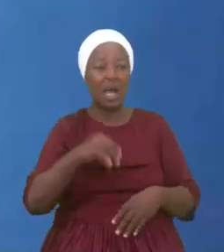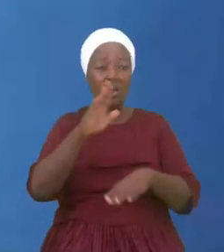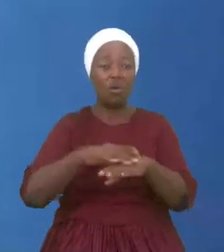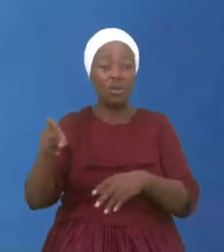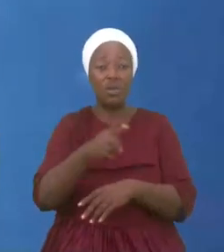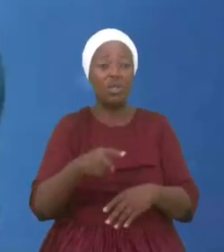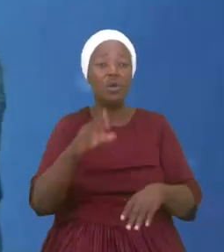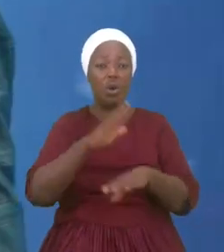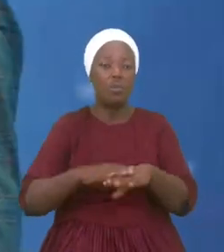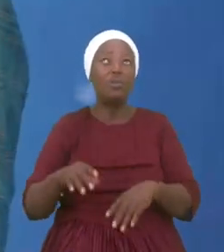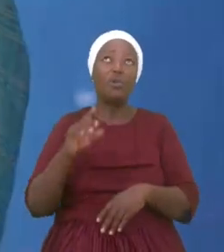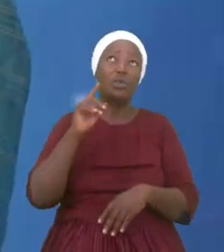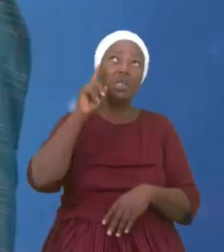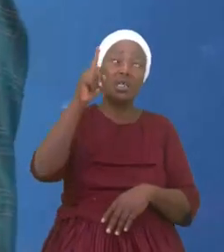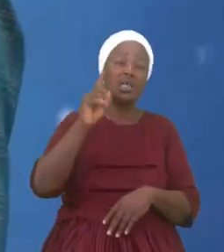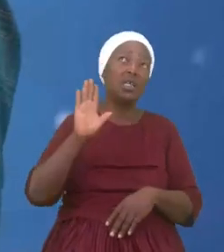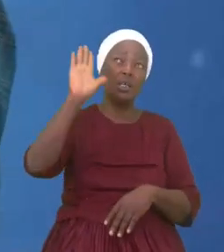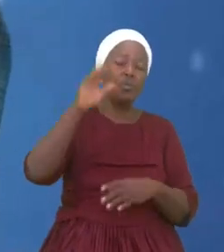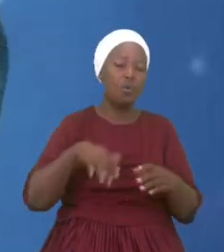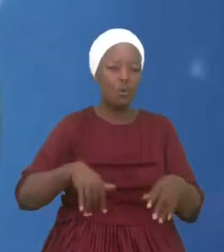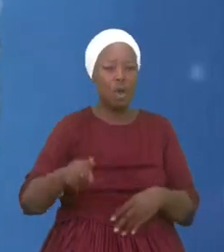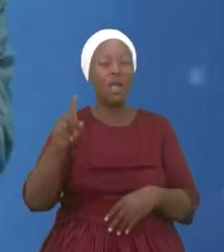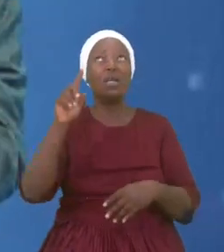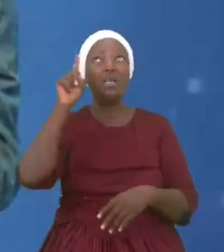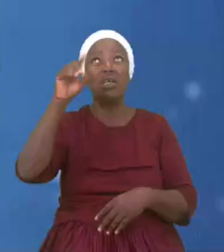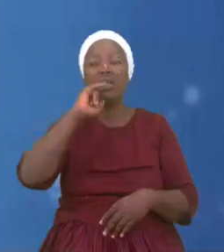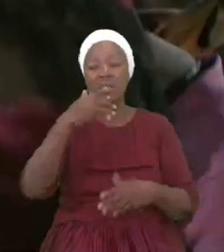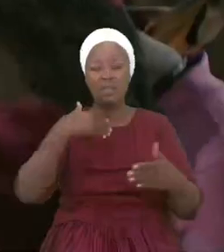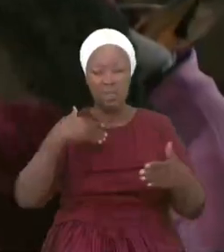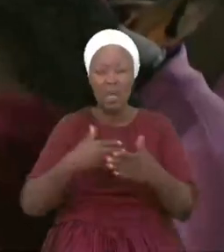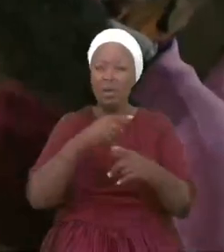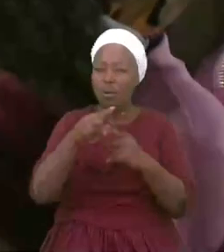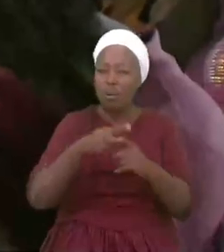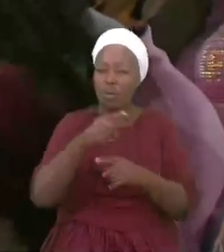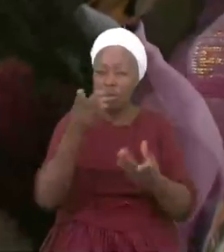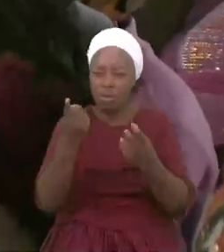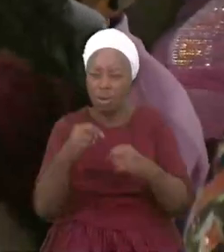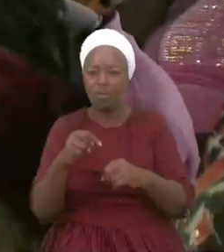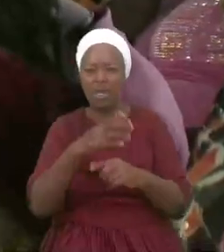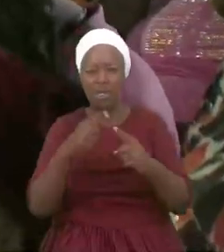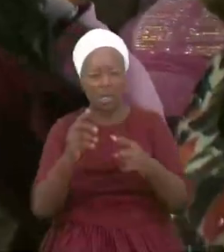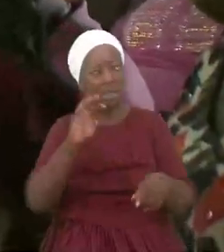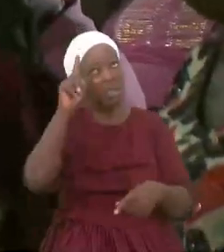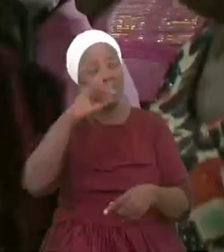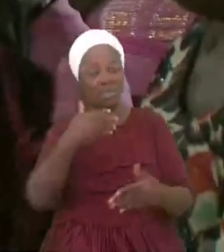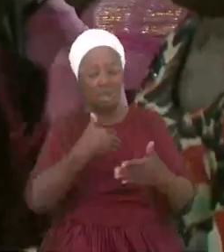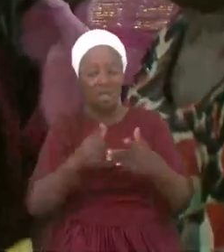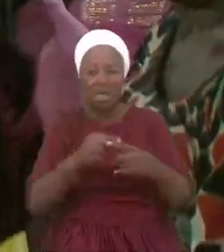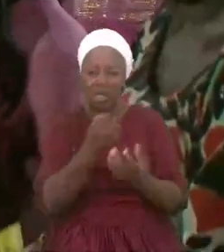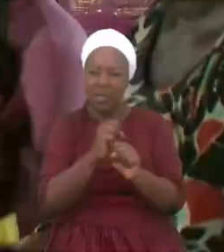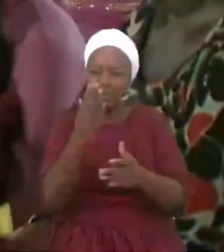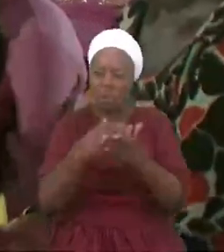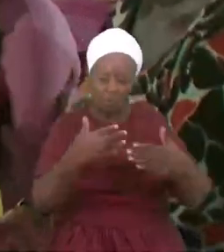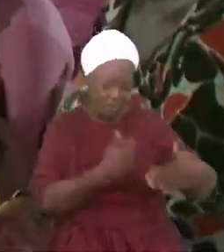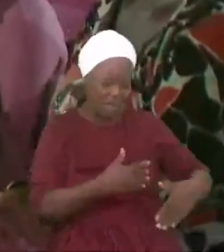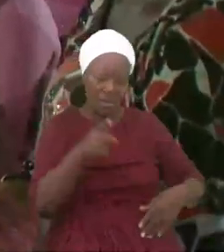dit cherchez l'éternel panda qui se trouve invoquer le tandis qu'il est prêt quand